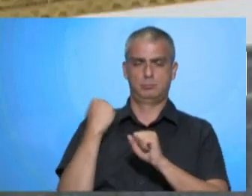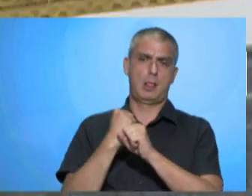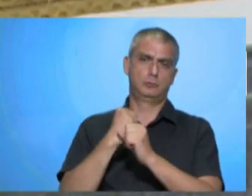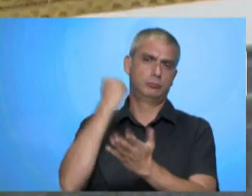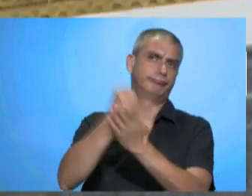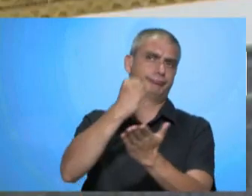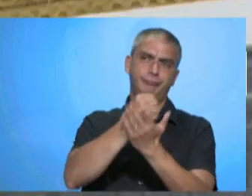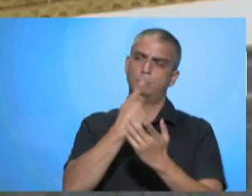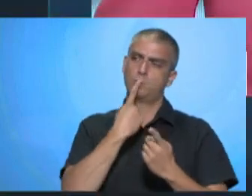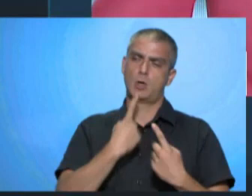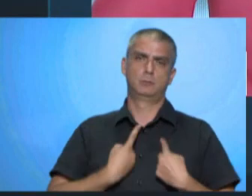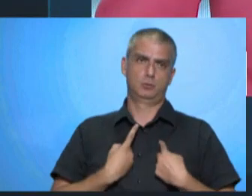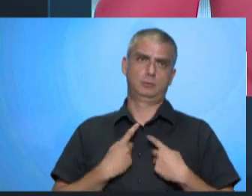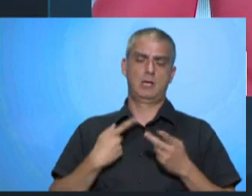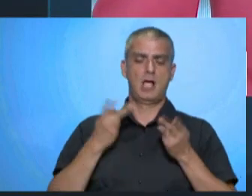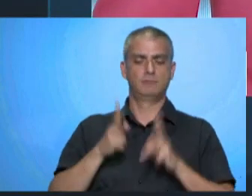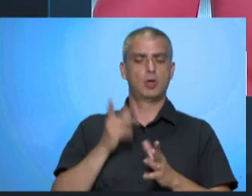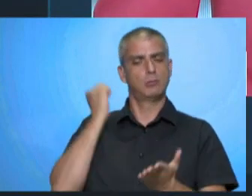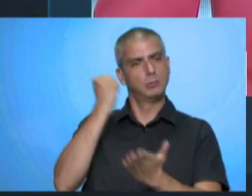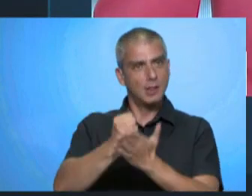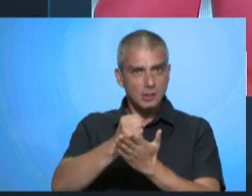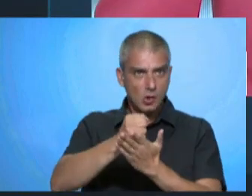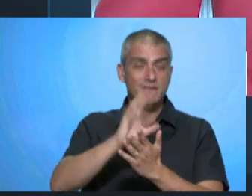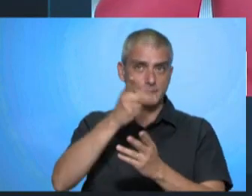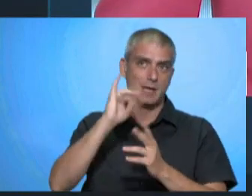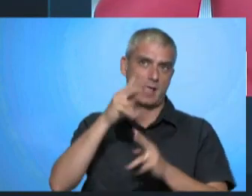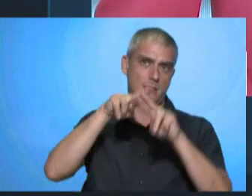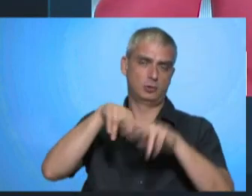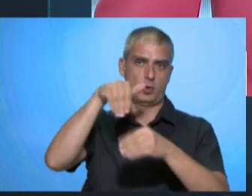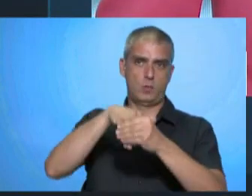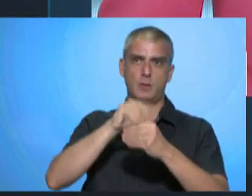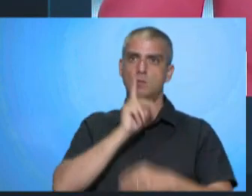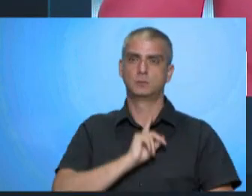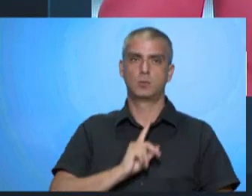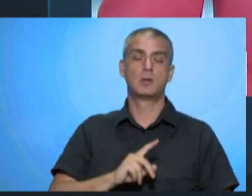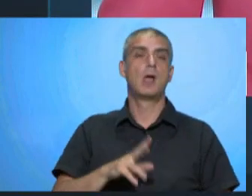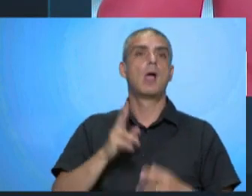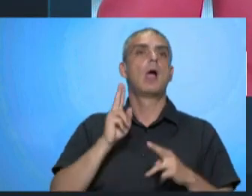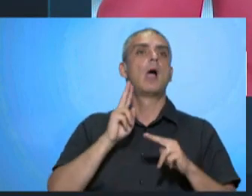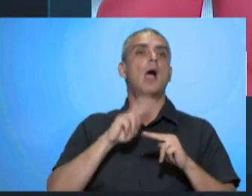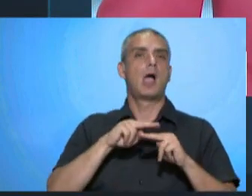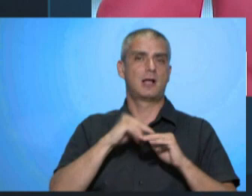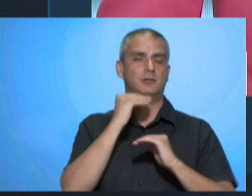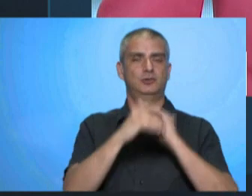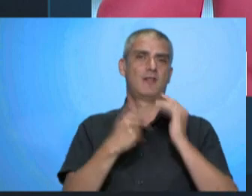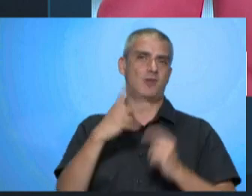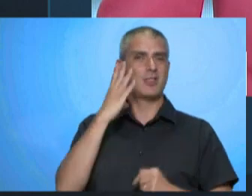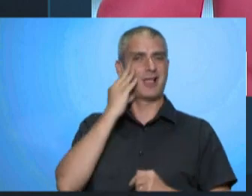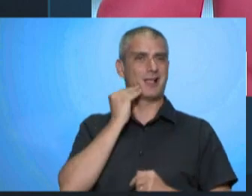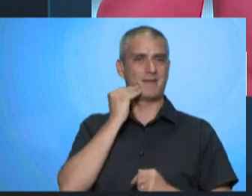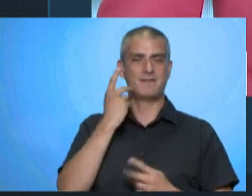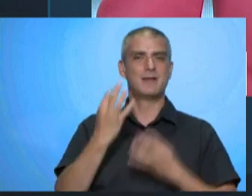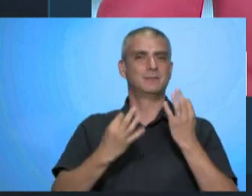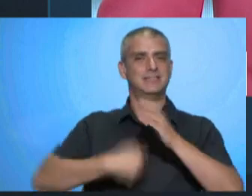את יכולתה, את האפשרות לתקוף איראנים, אם אכן הם יישארו בשטח סוריה. אחר כך הגיע אולי השלב היותר כיפי, היותר מענה,